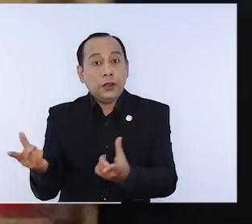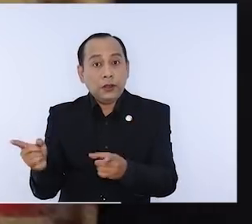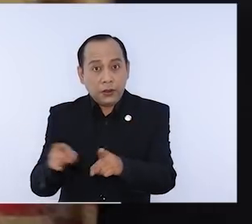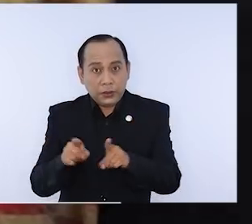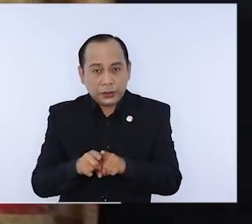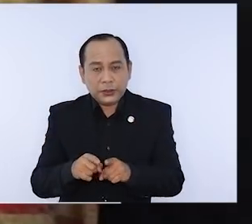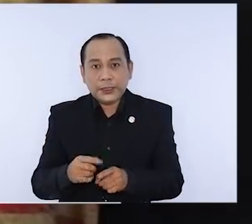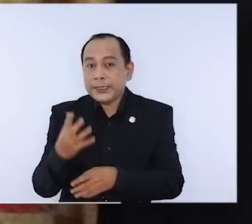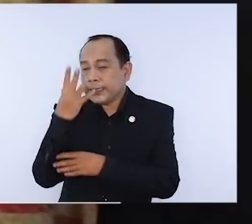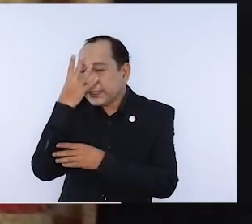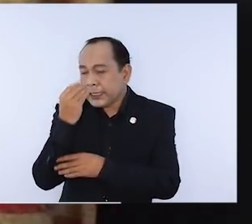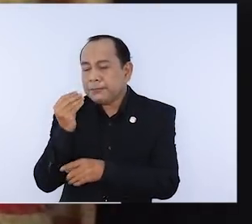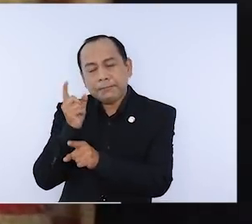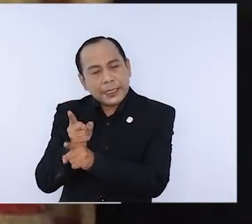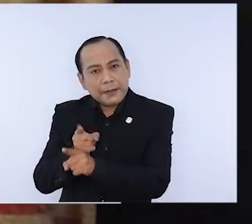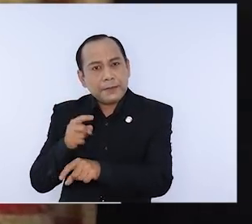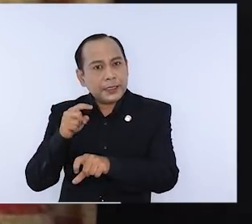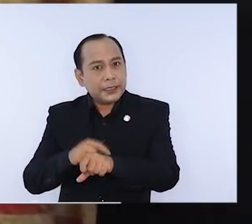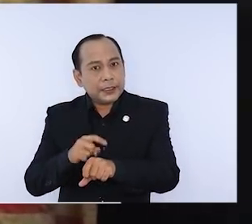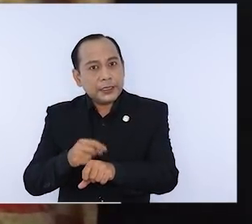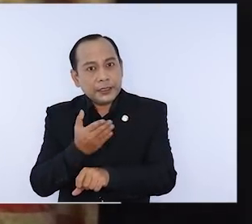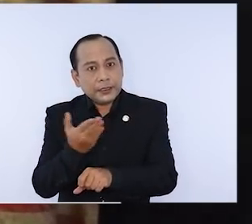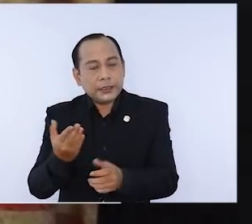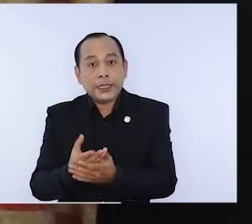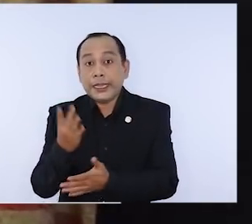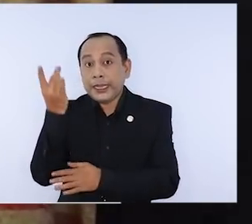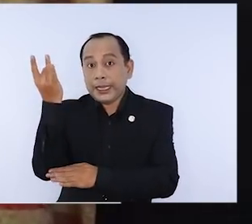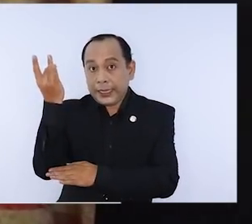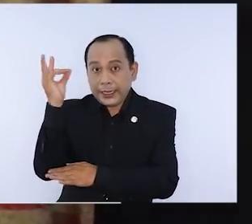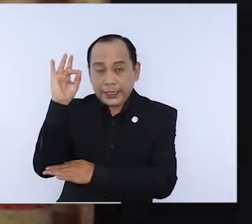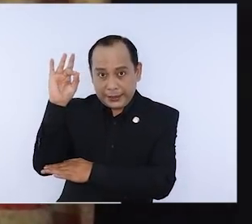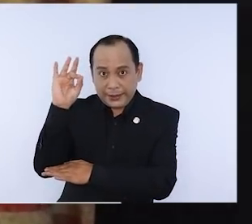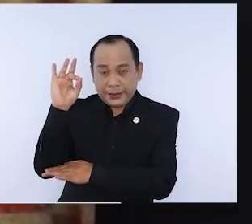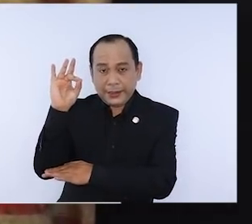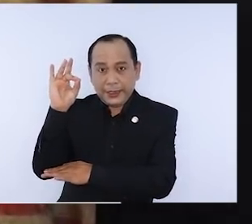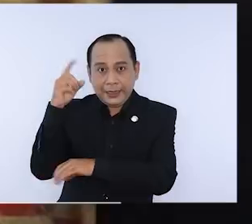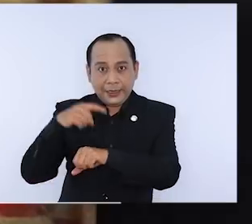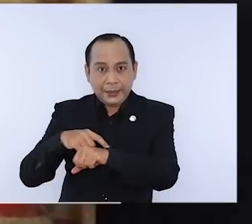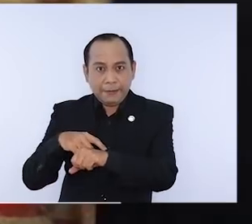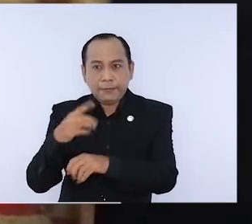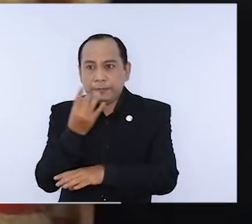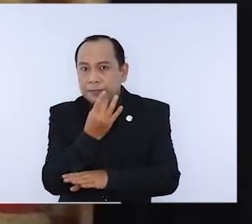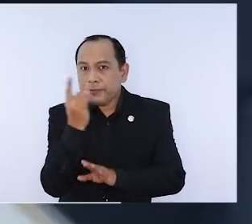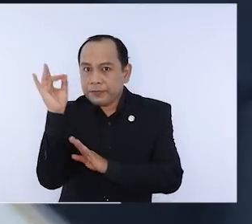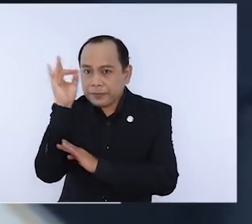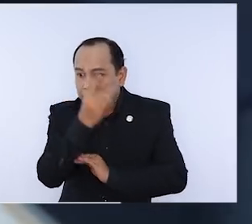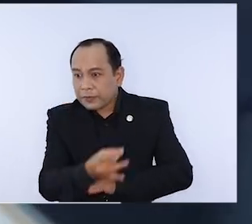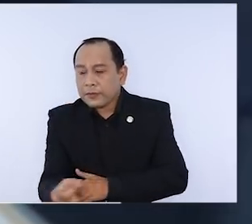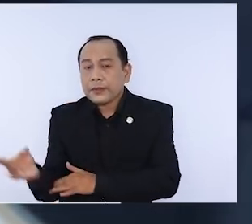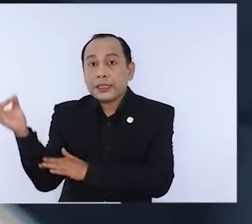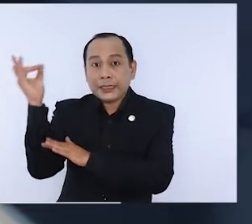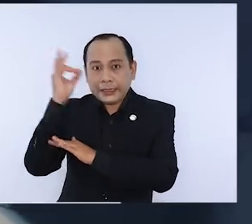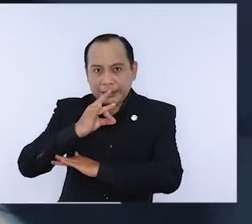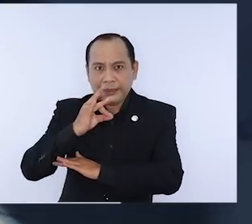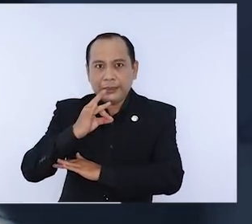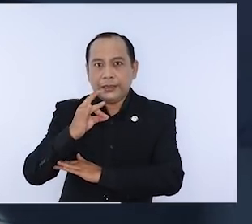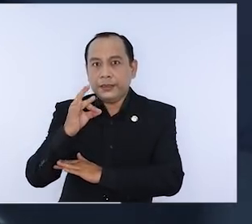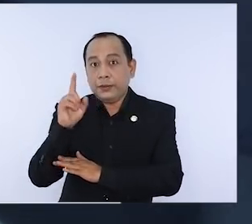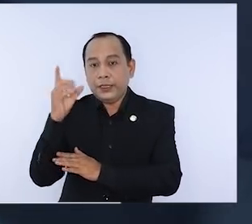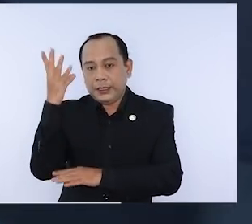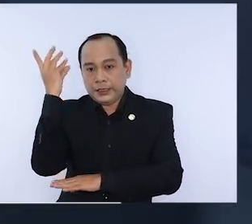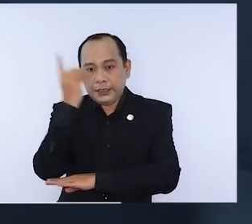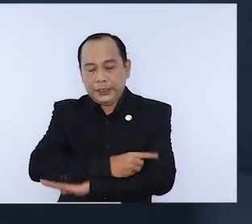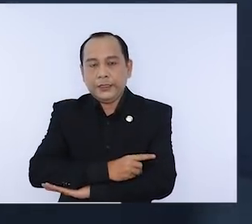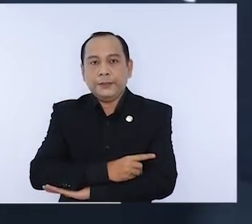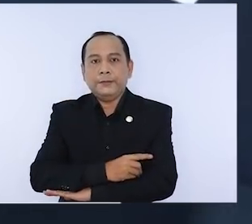ay matulog ng tamang oras na sinasabi po ay 8 oras sa loob po ng isang araw. Malinaw na naunawaan ng mga dumalo